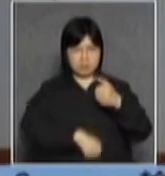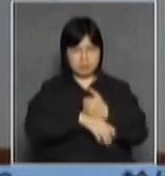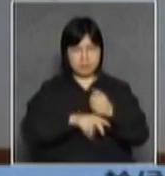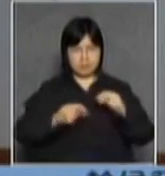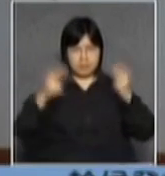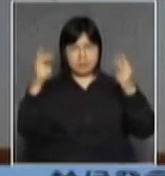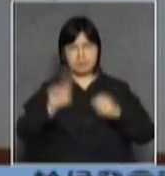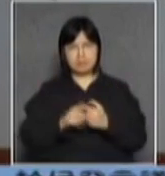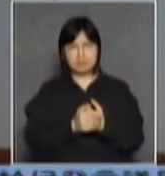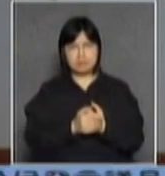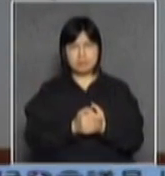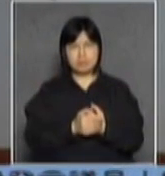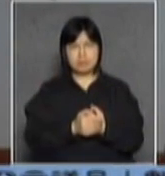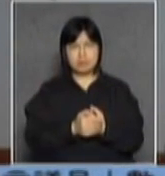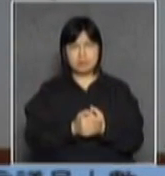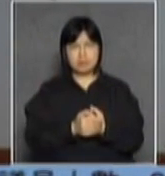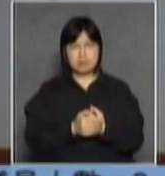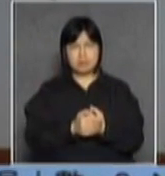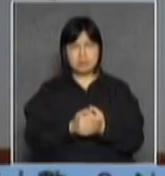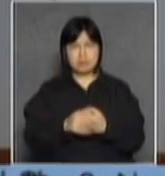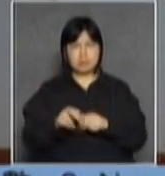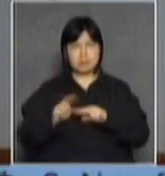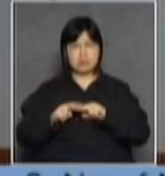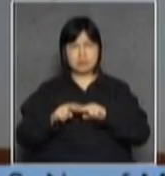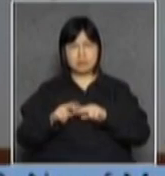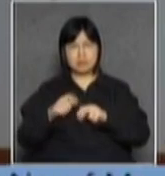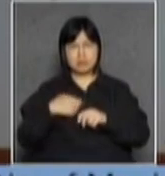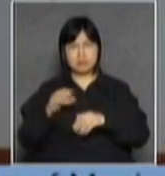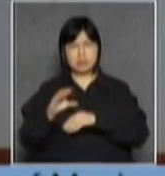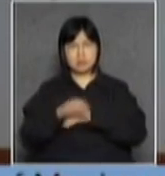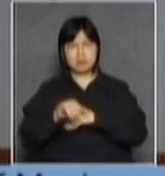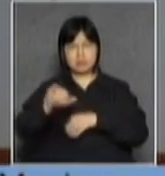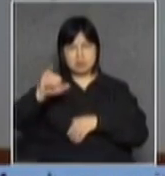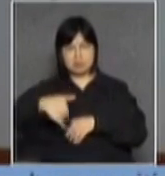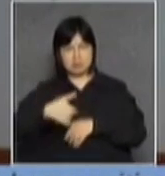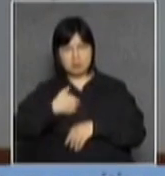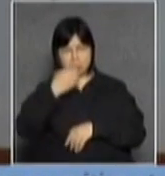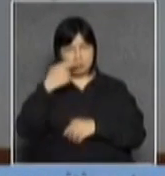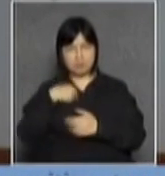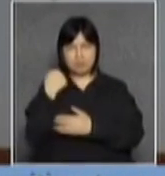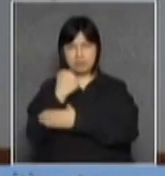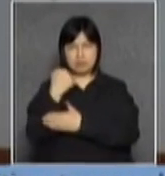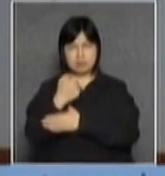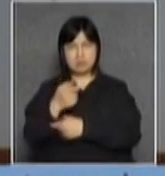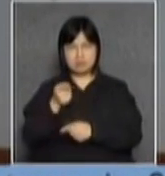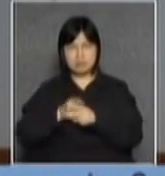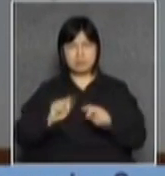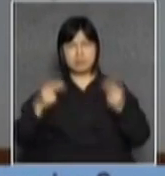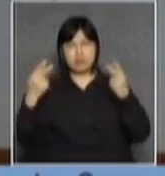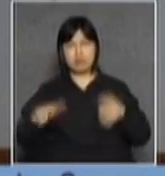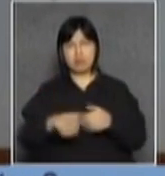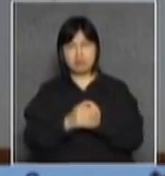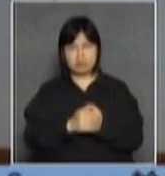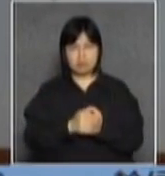什么呢？随着中资的活动来到香港，我大力抨击的这件事，我不是很赞成它，但它实际上是变动了。就是